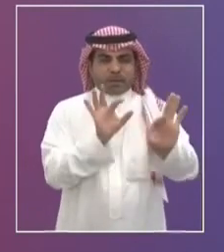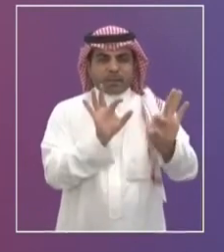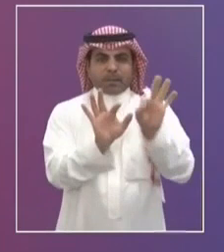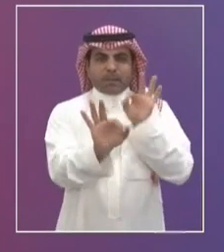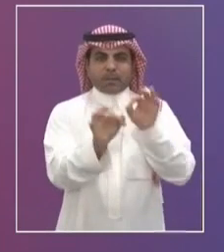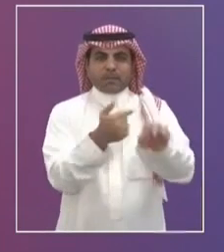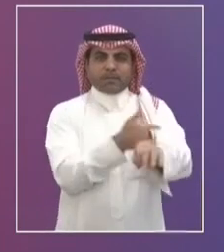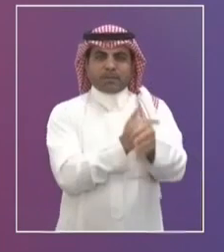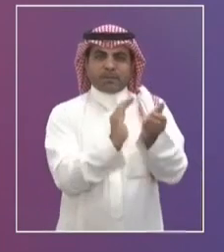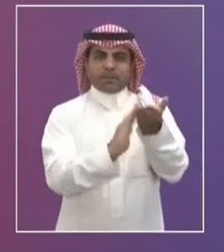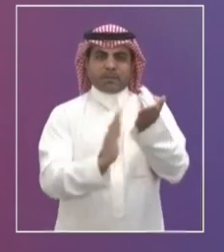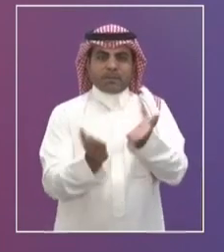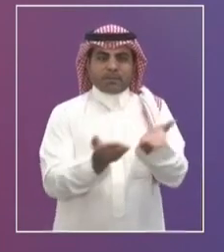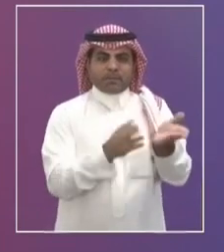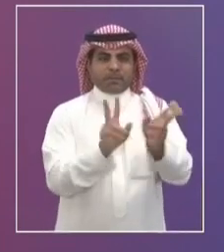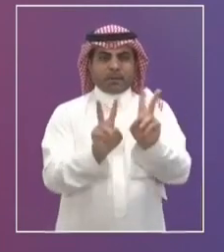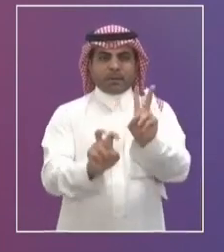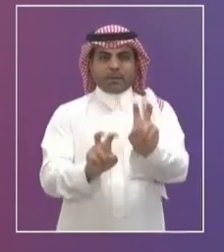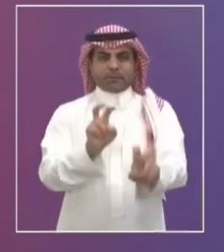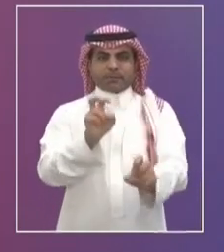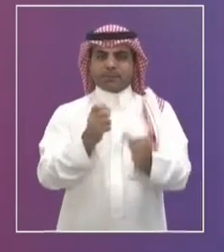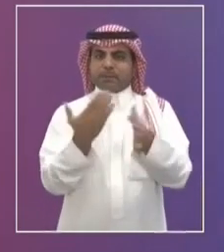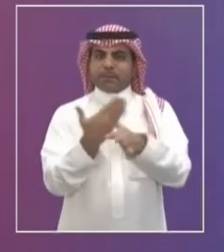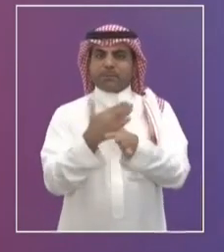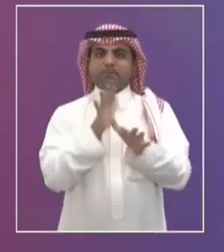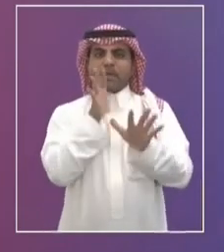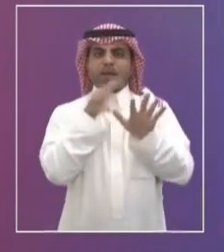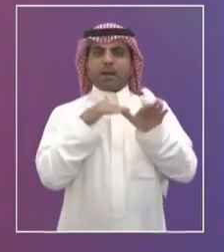تلك الطواقم والكوادر الصحية.